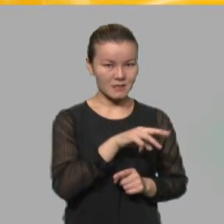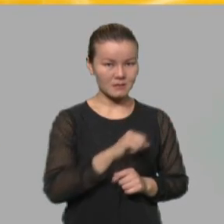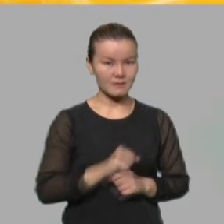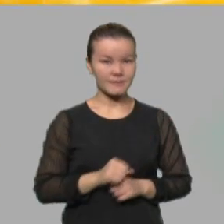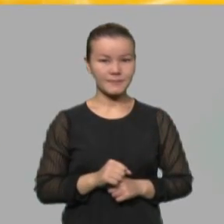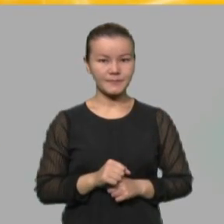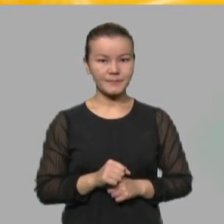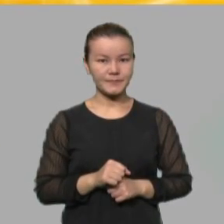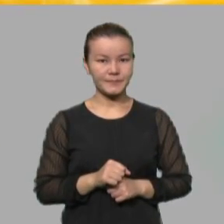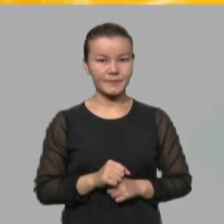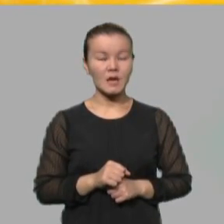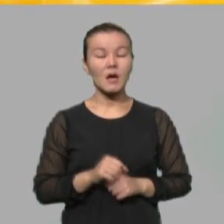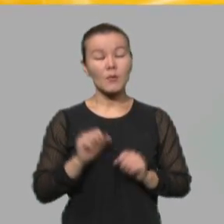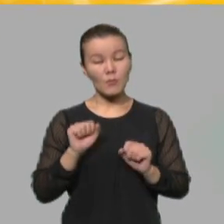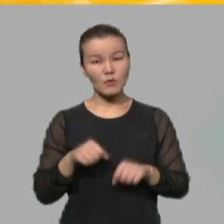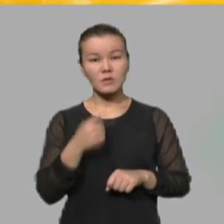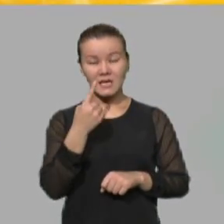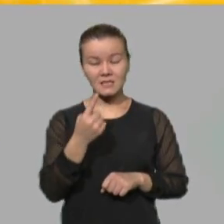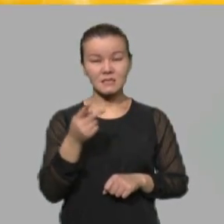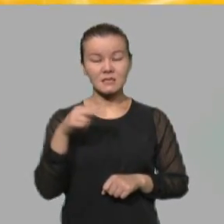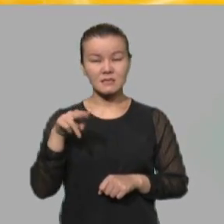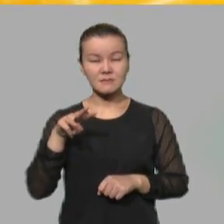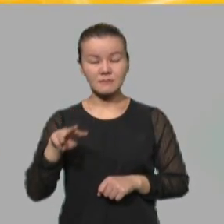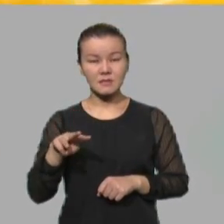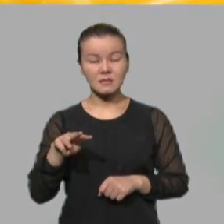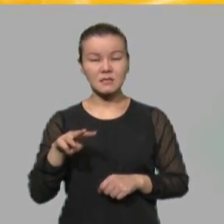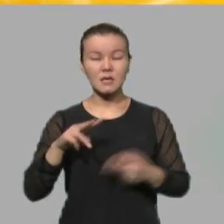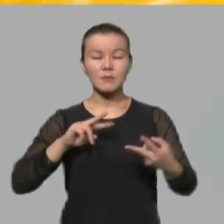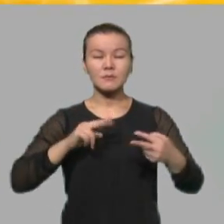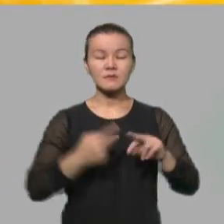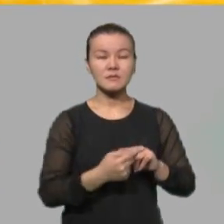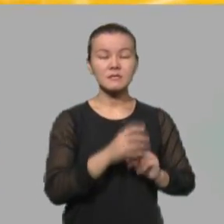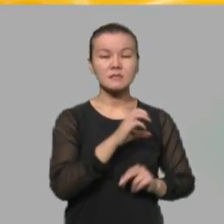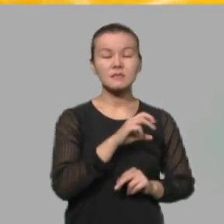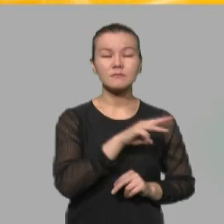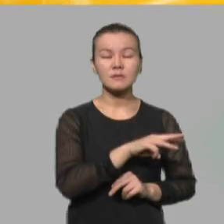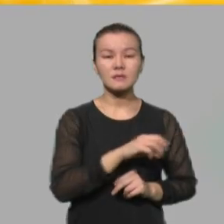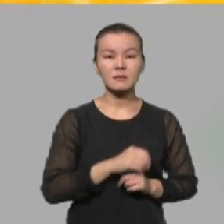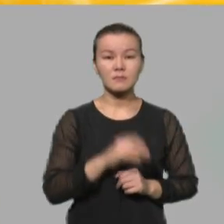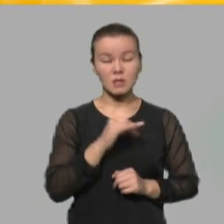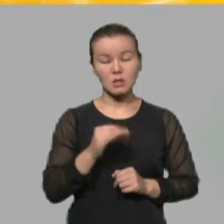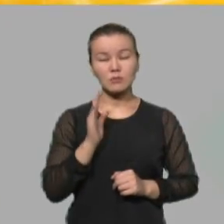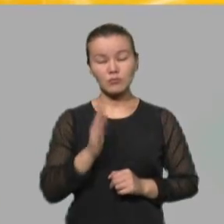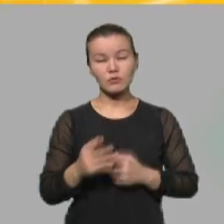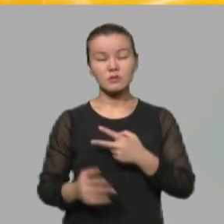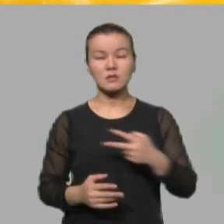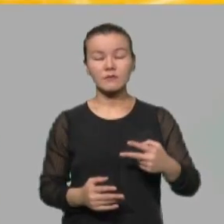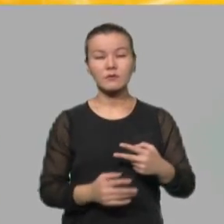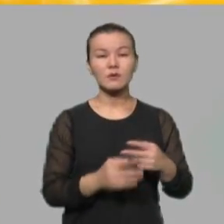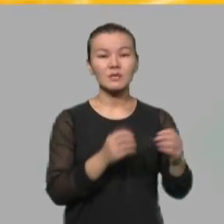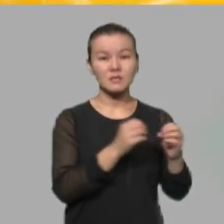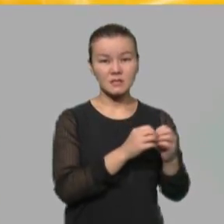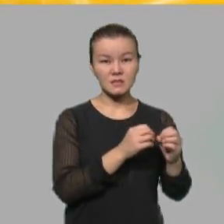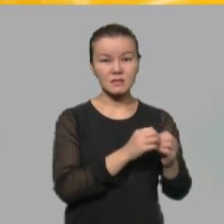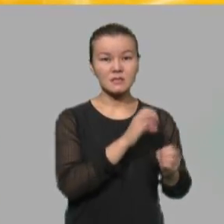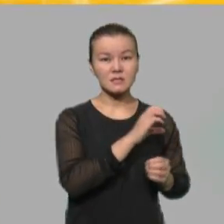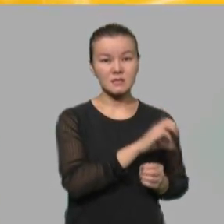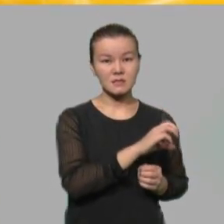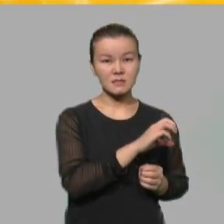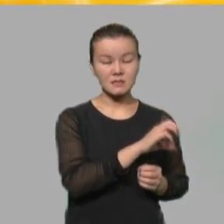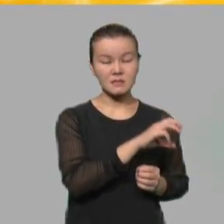дециметр. Мы можем 1 дециметр перевести в сантиметры и будет равно